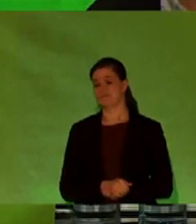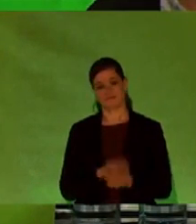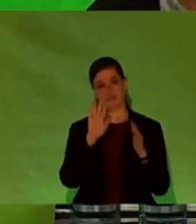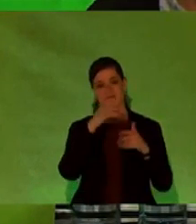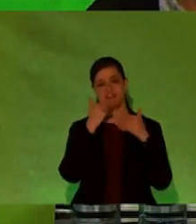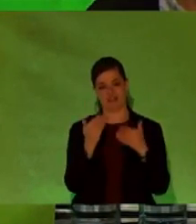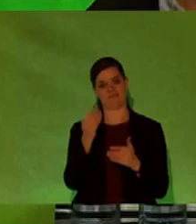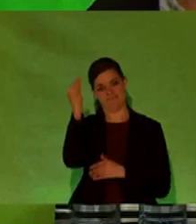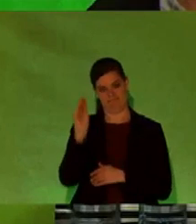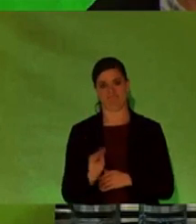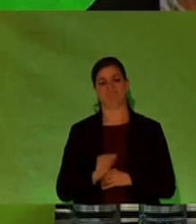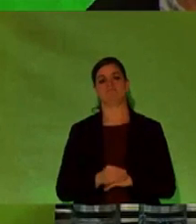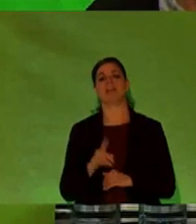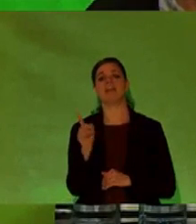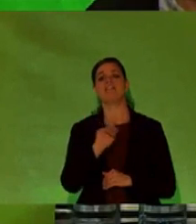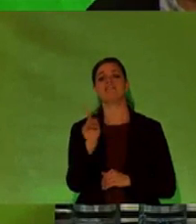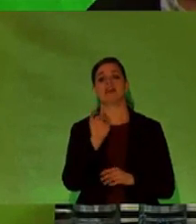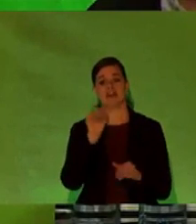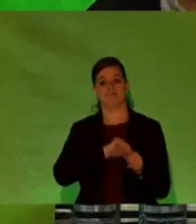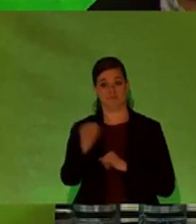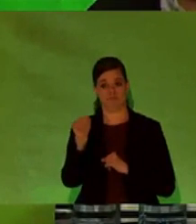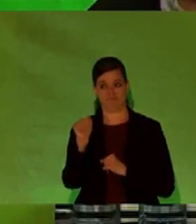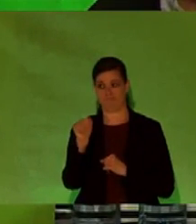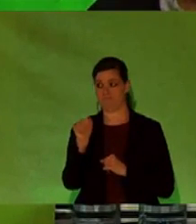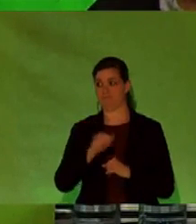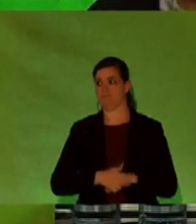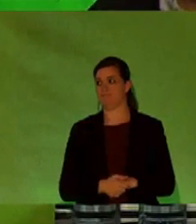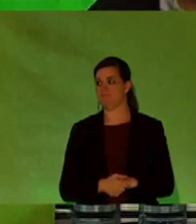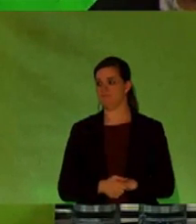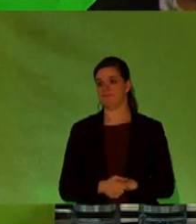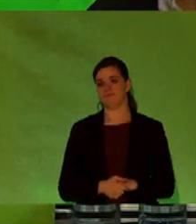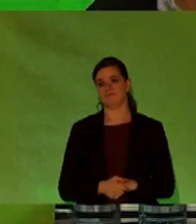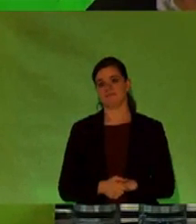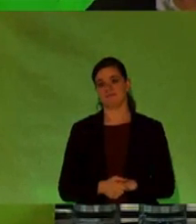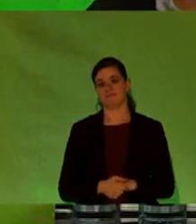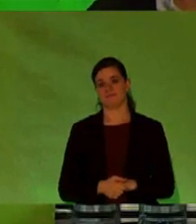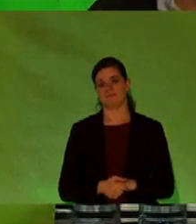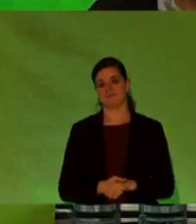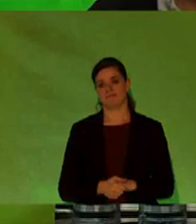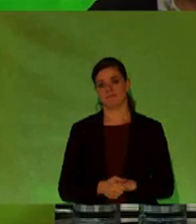Vielen Dank, ihr könnt die Karten runternehmen. Wer ist gegen den Änderungsantrag?